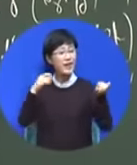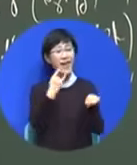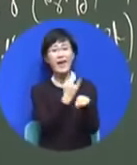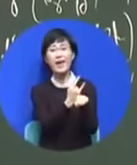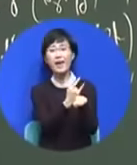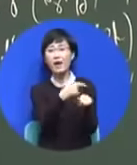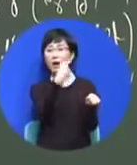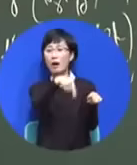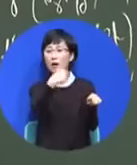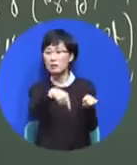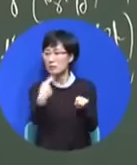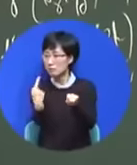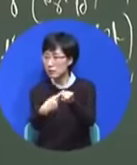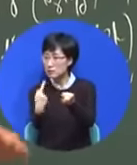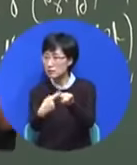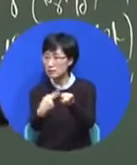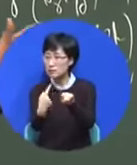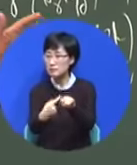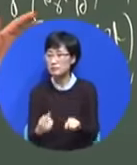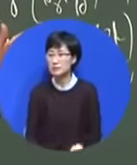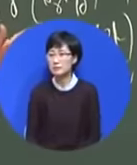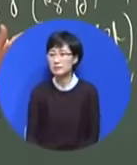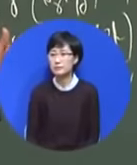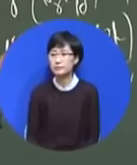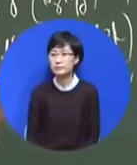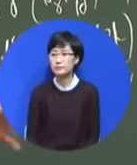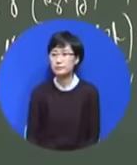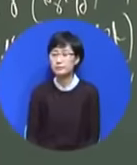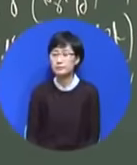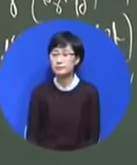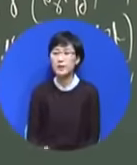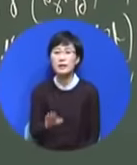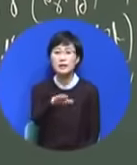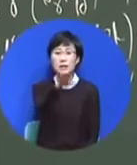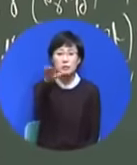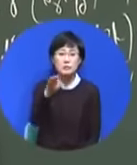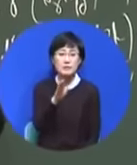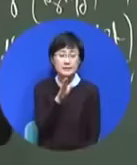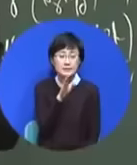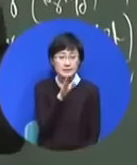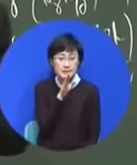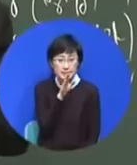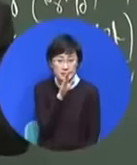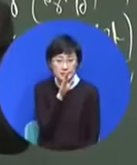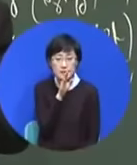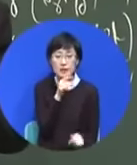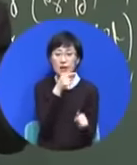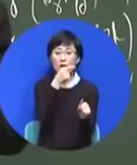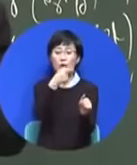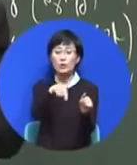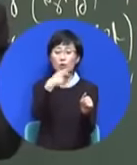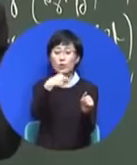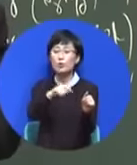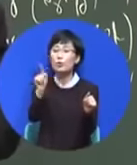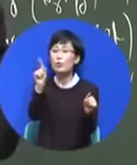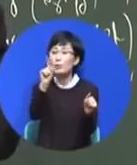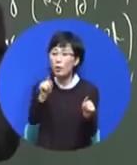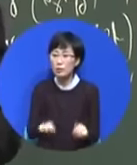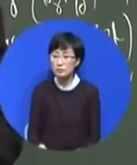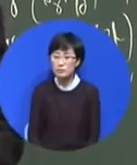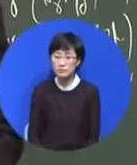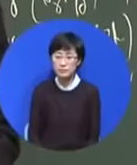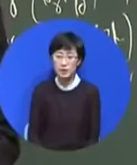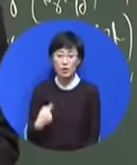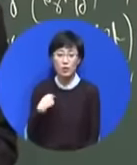겁니다 그렇죠 진짜 교육은 우리의 앞모습을 보고 하는